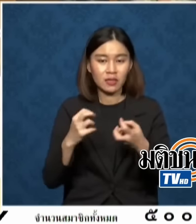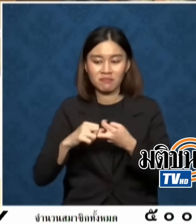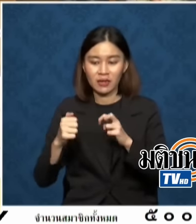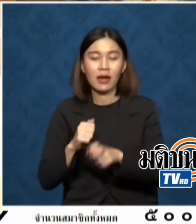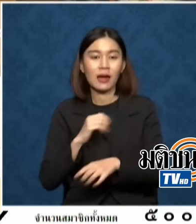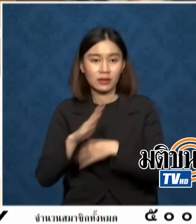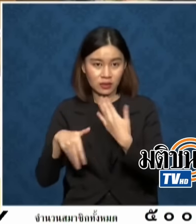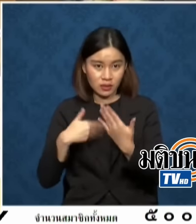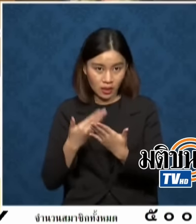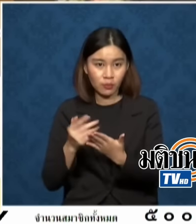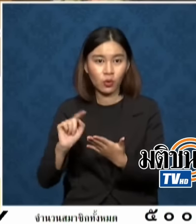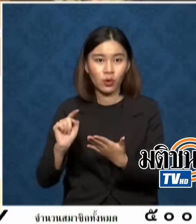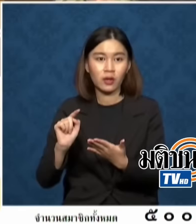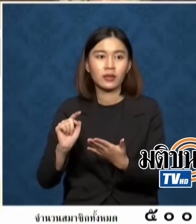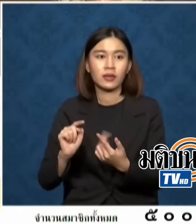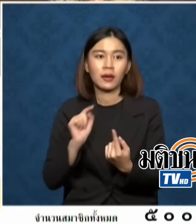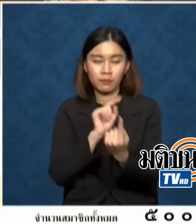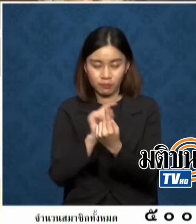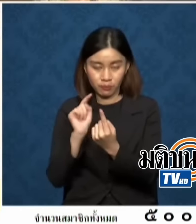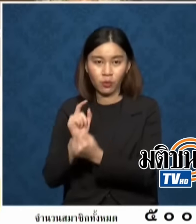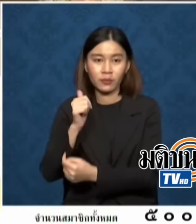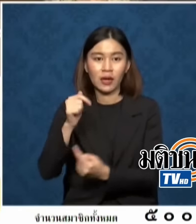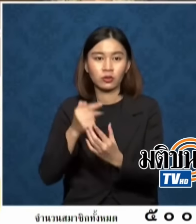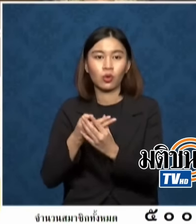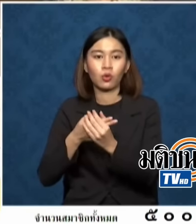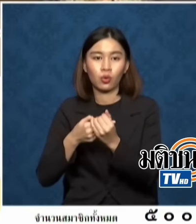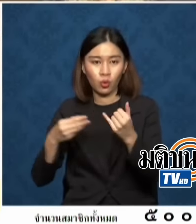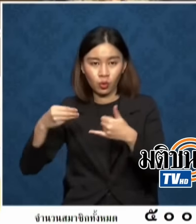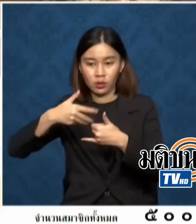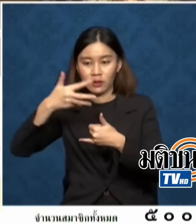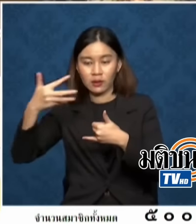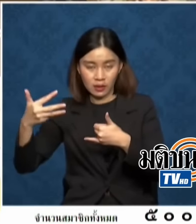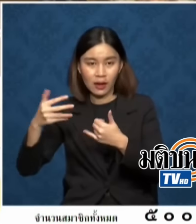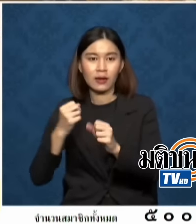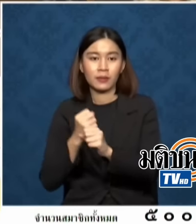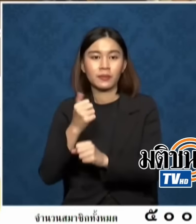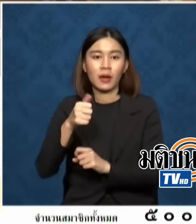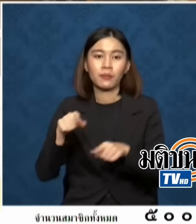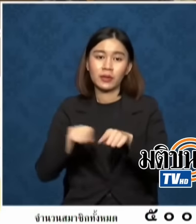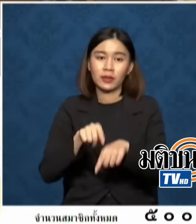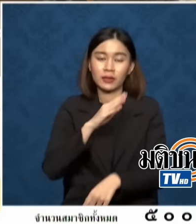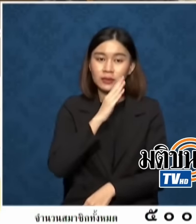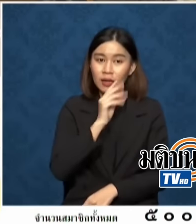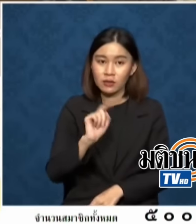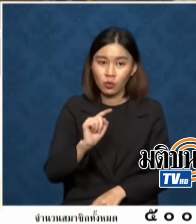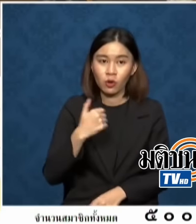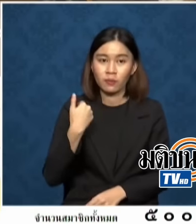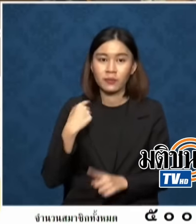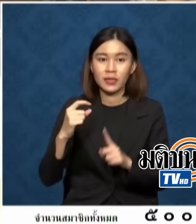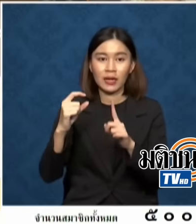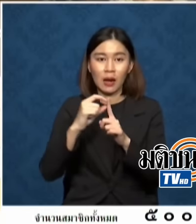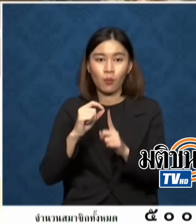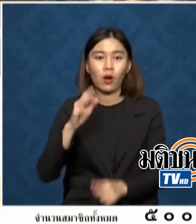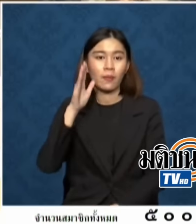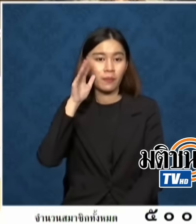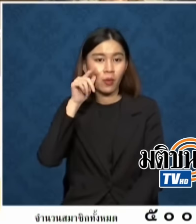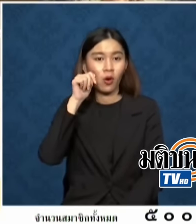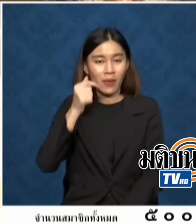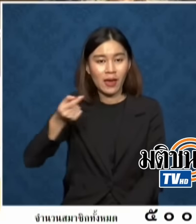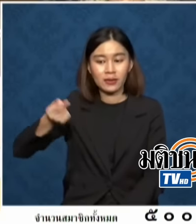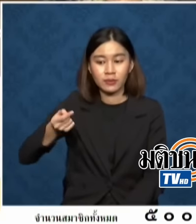านี้ก็สามารถที่จะพบได้ในคู่รักเพศหลากหลายด้วยเช่นกันถ้าหากว่ายังคงมีคำว่าบิดามารด